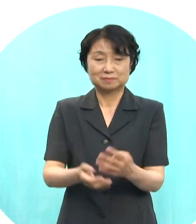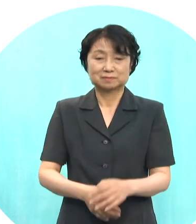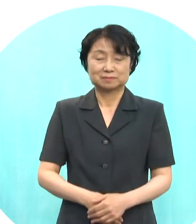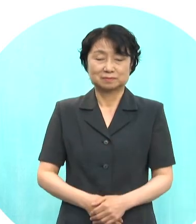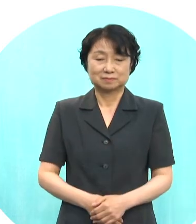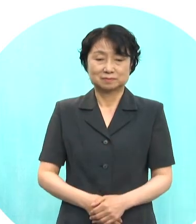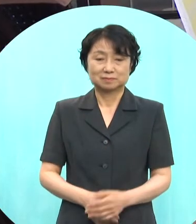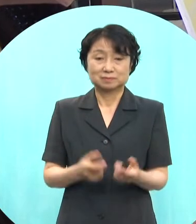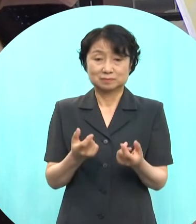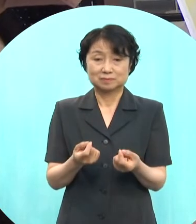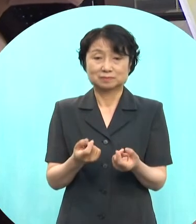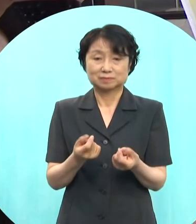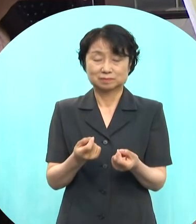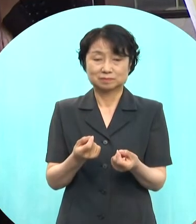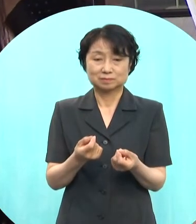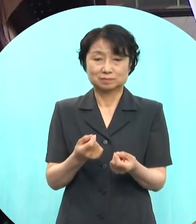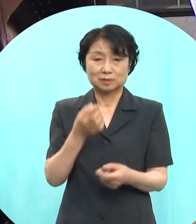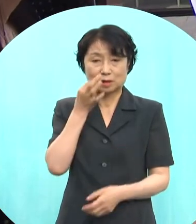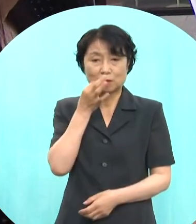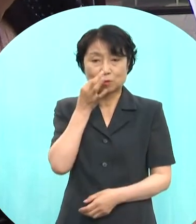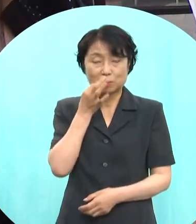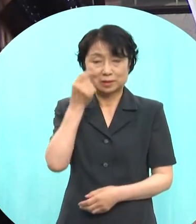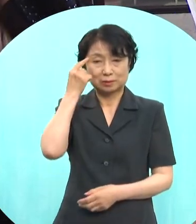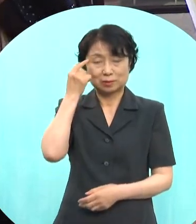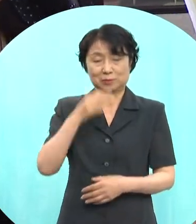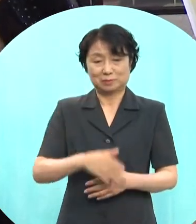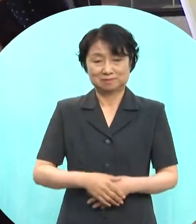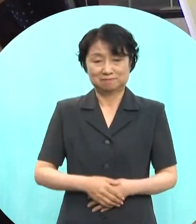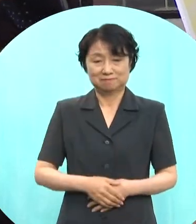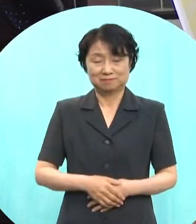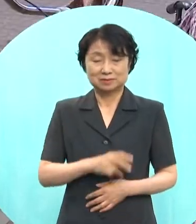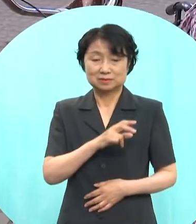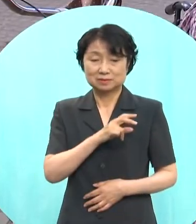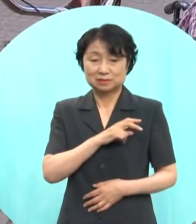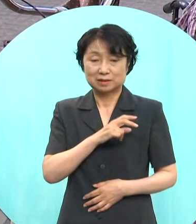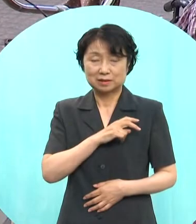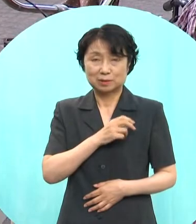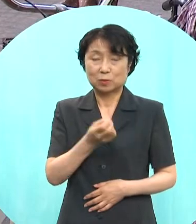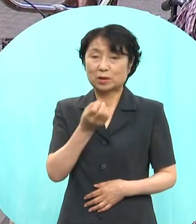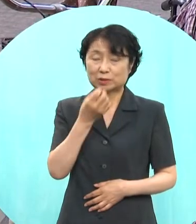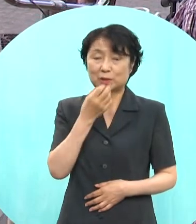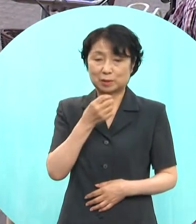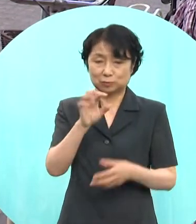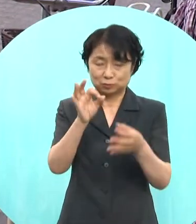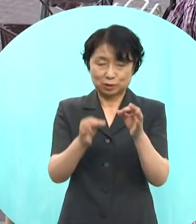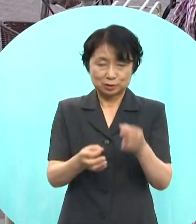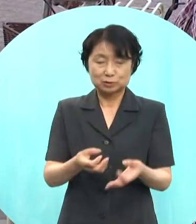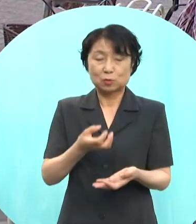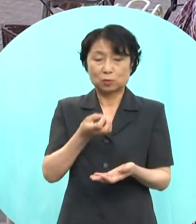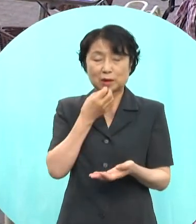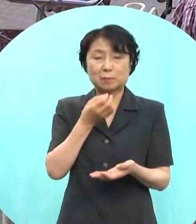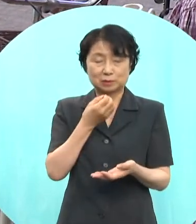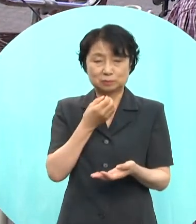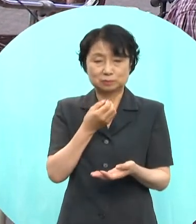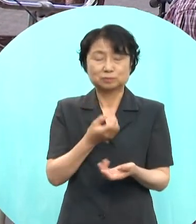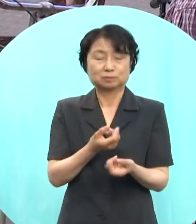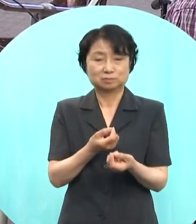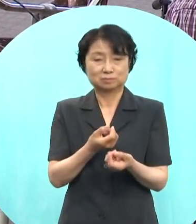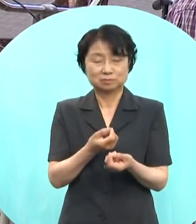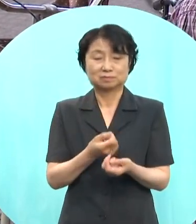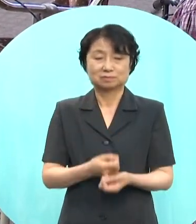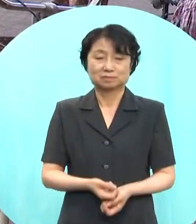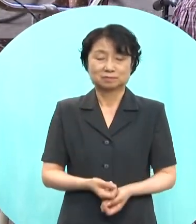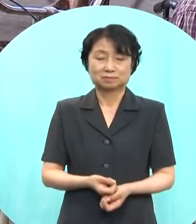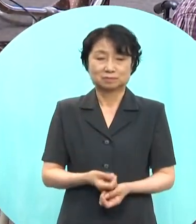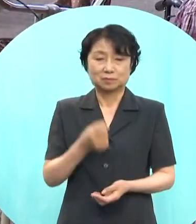でしょうか。 やっぱりお米じゃないでしょうか。 じゃがいもよく食べるだろう、大豆と。 そうです